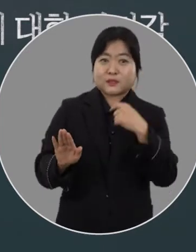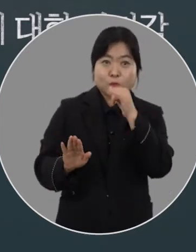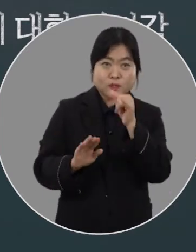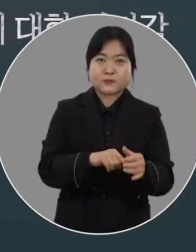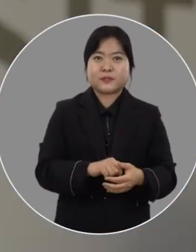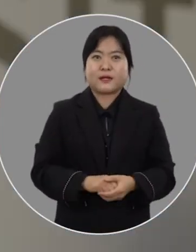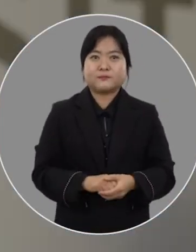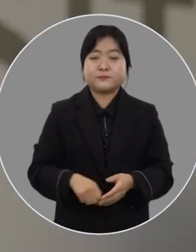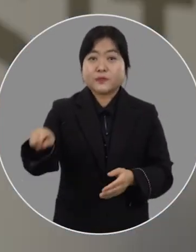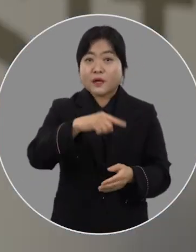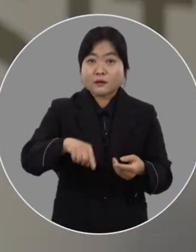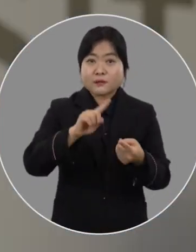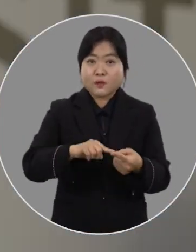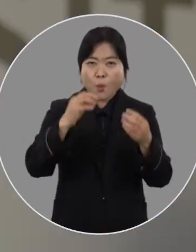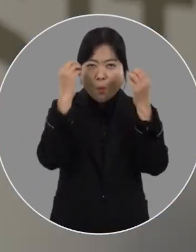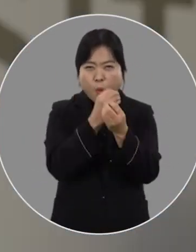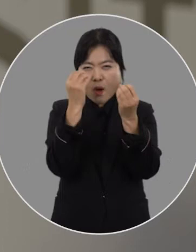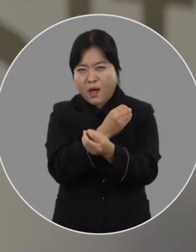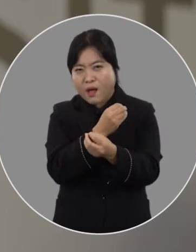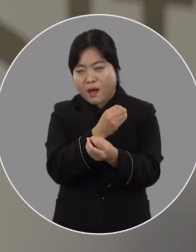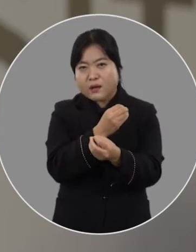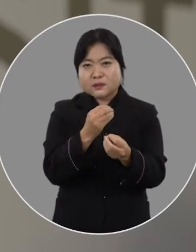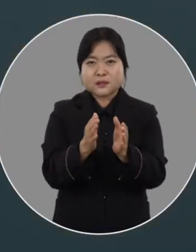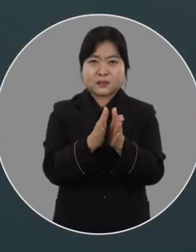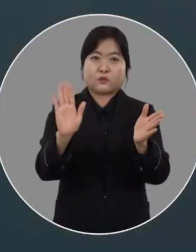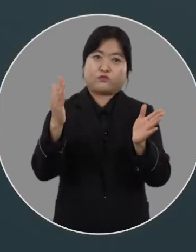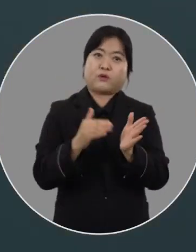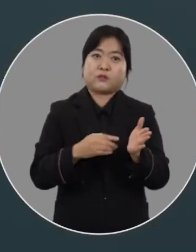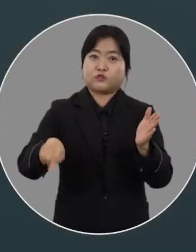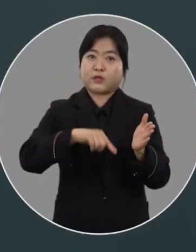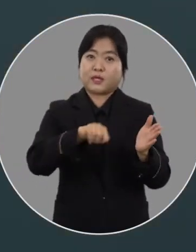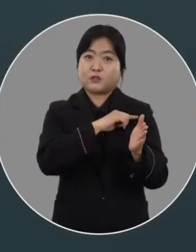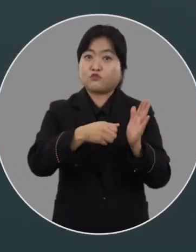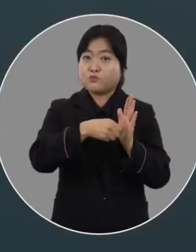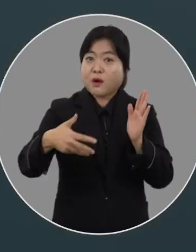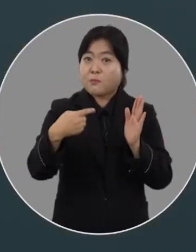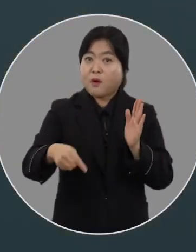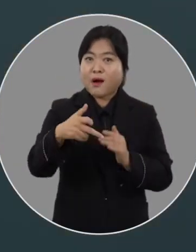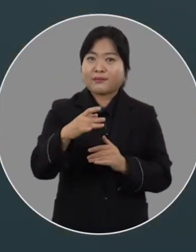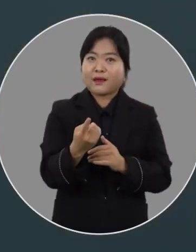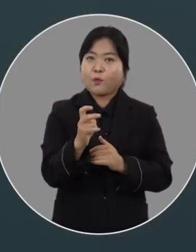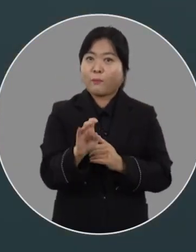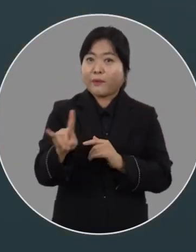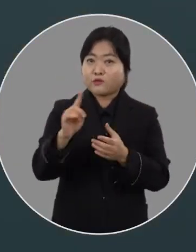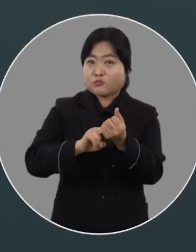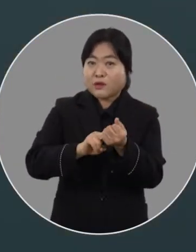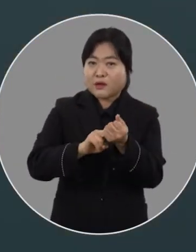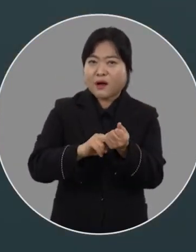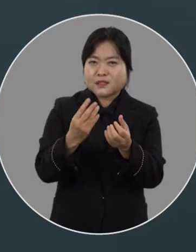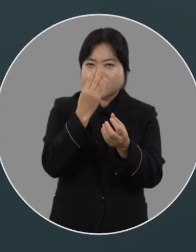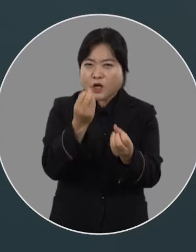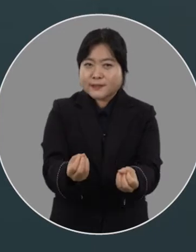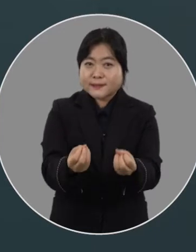있습니다. 이러한 것에 대한 오해들이 나타나기 시작했는데요. 그 중에서 가장 유명한 것은 카타콤베에 숨어서 성찬예를